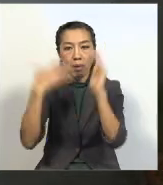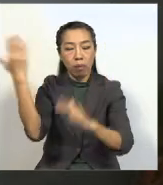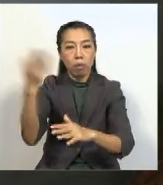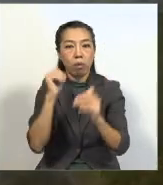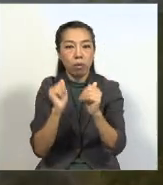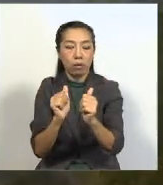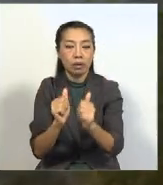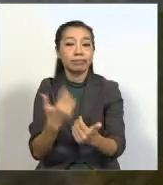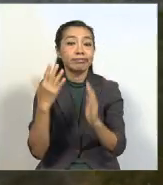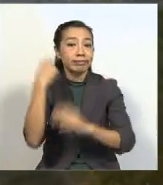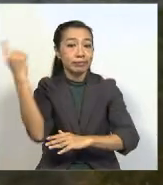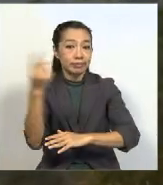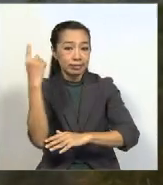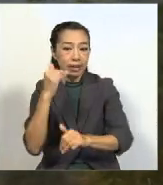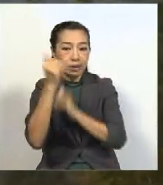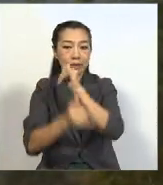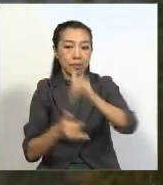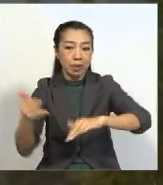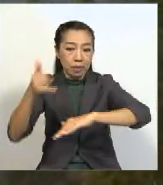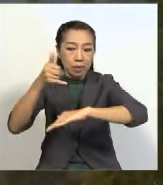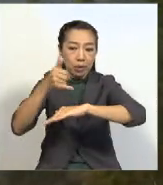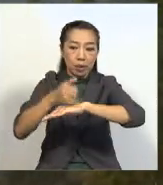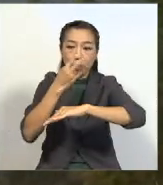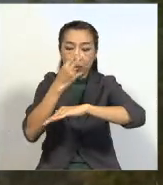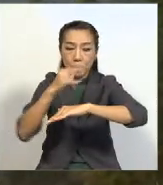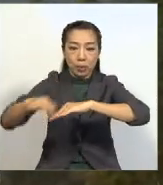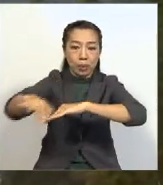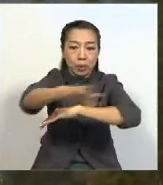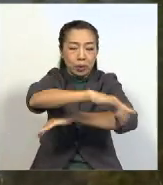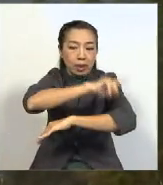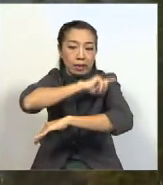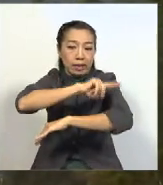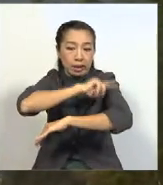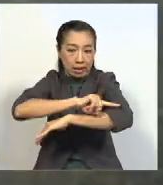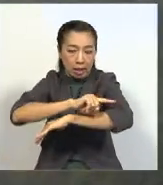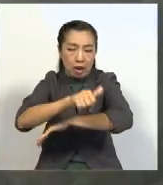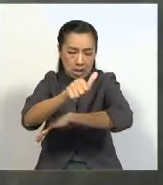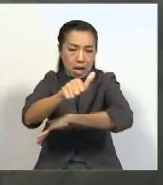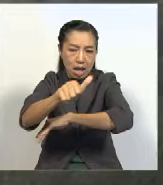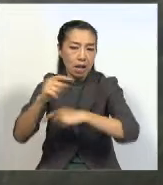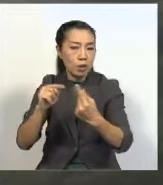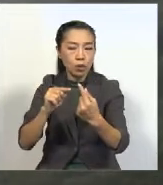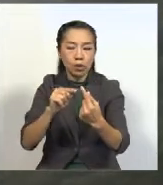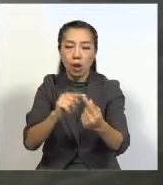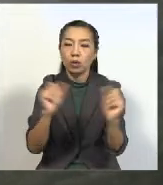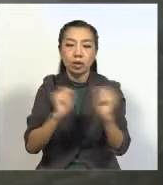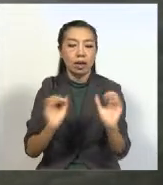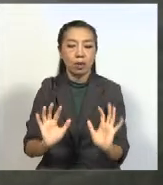วนะคะนักท่องเที่ยวสามารถไปเที่ยวชมทะเลหมอกยามเช้าที่เขาปกโล้นได้จนถึงช่วงสิ้นฤดูหนาว